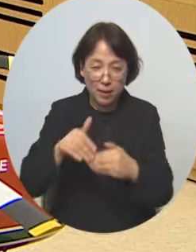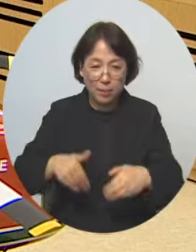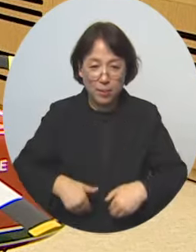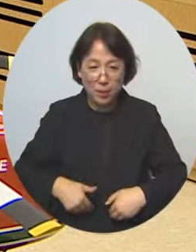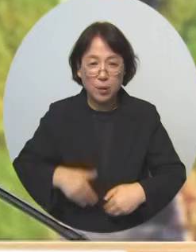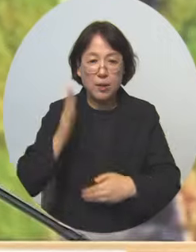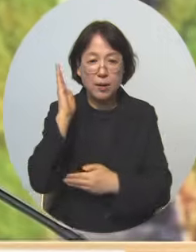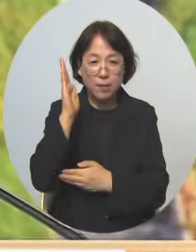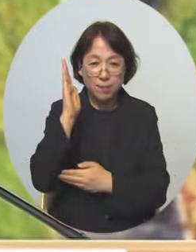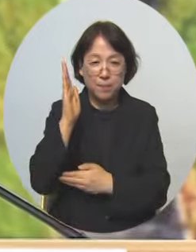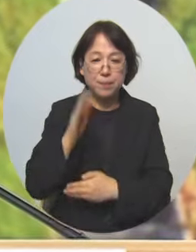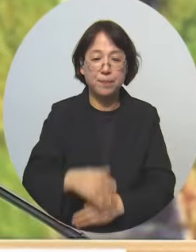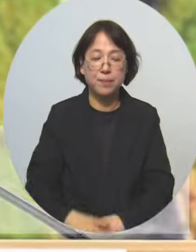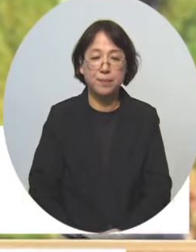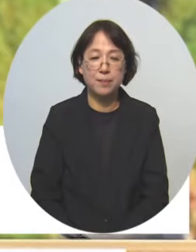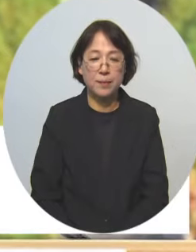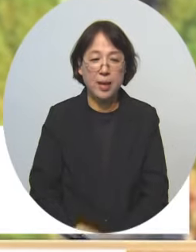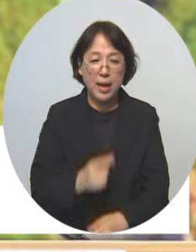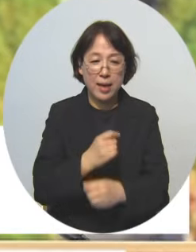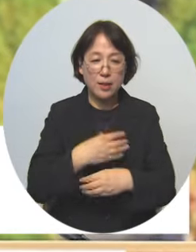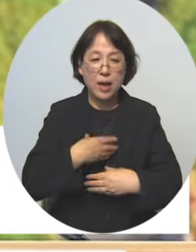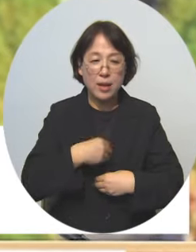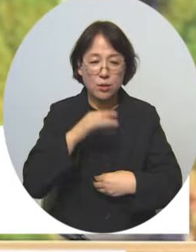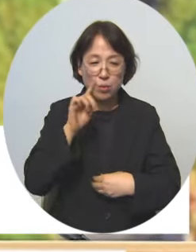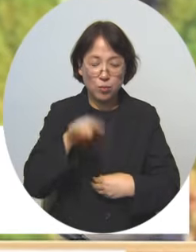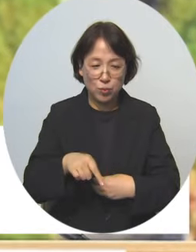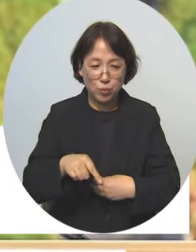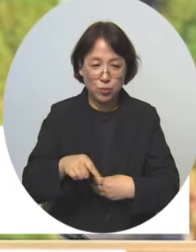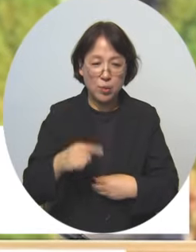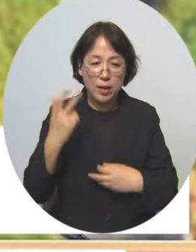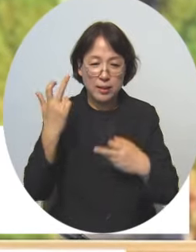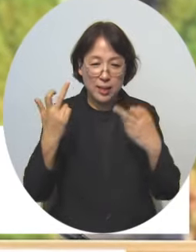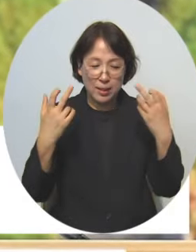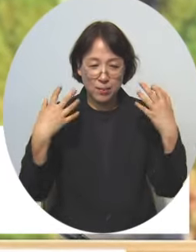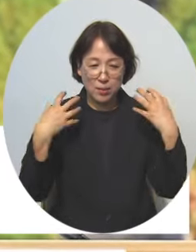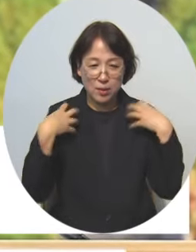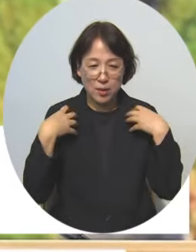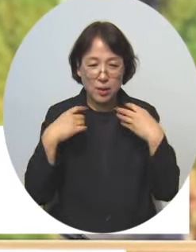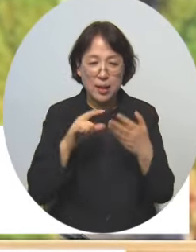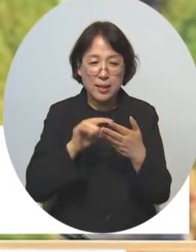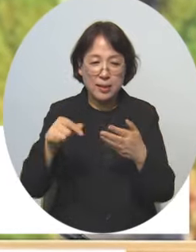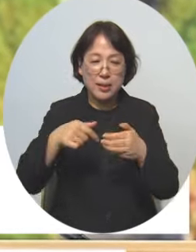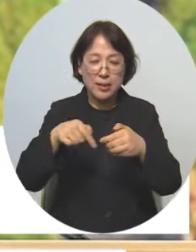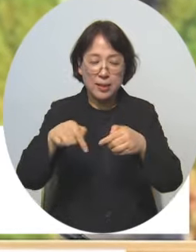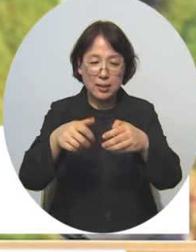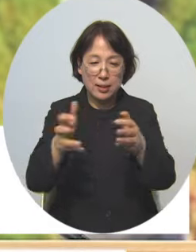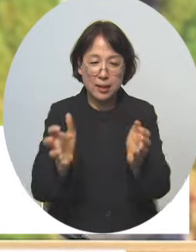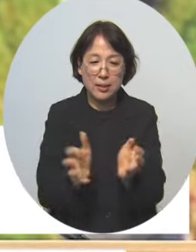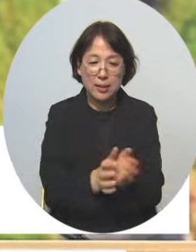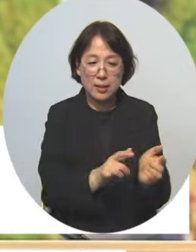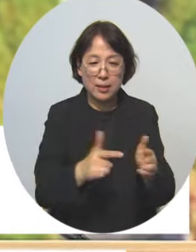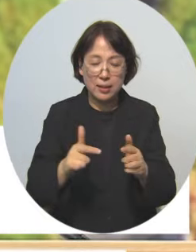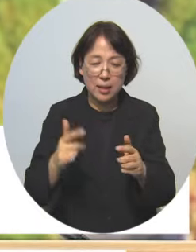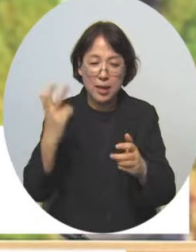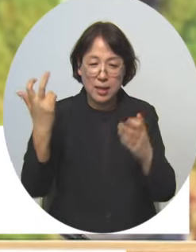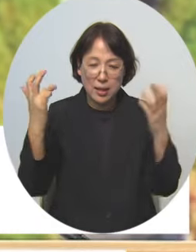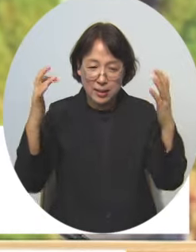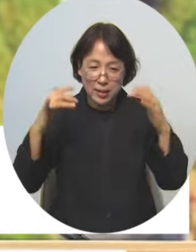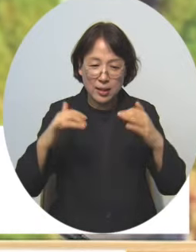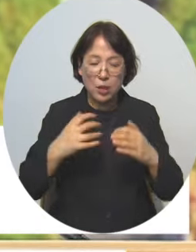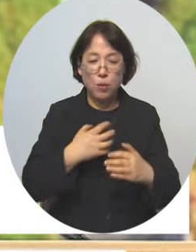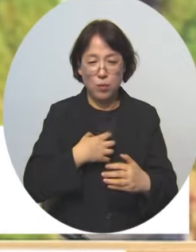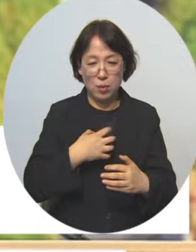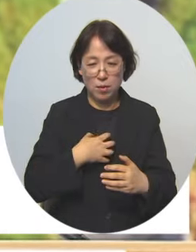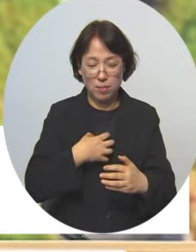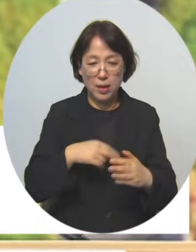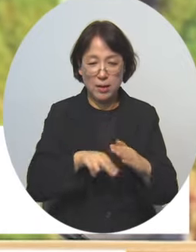말했습니다. 행안부, 산림청, 각 지자체 등에서는 산사태의 위험성과